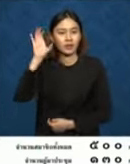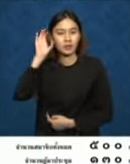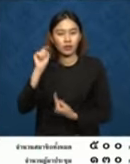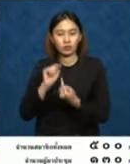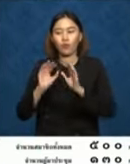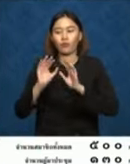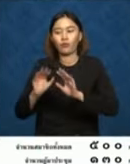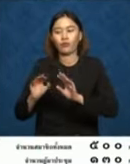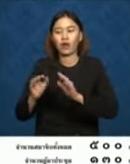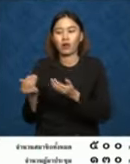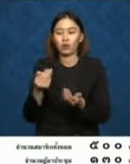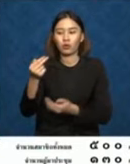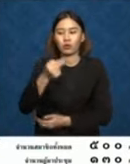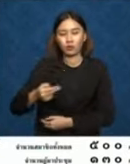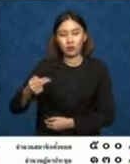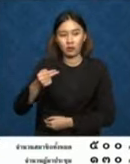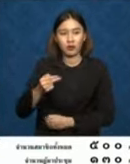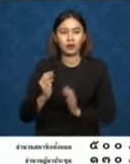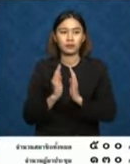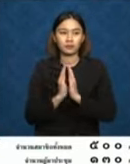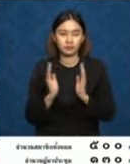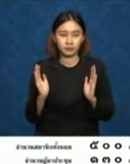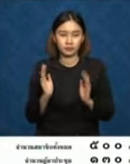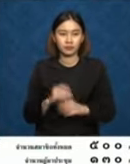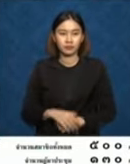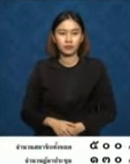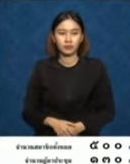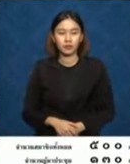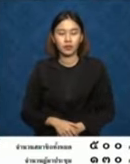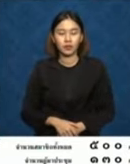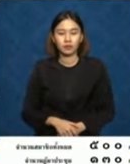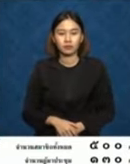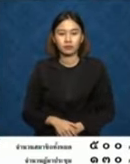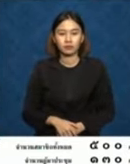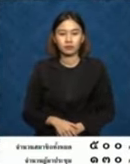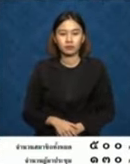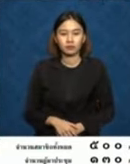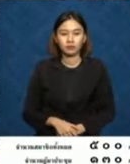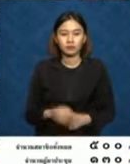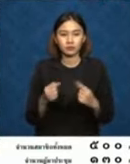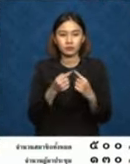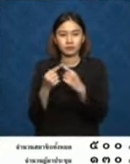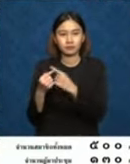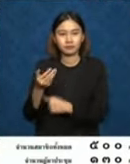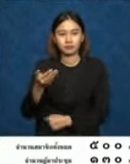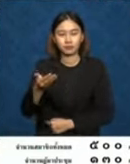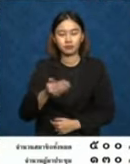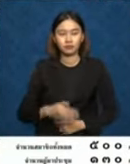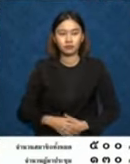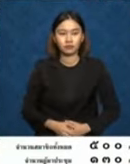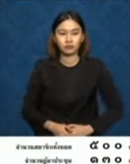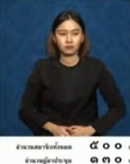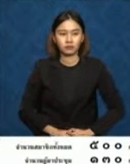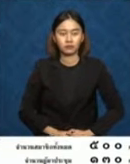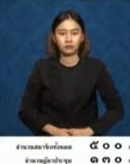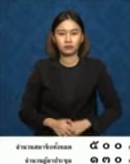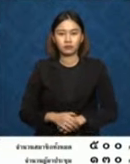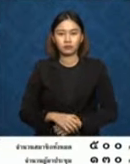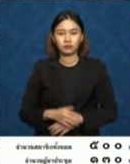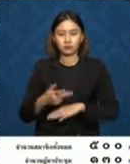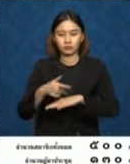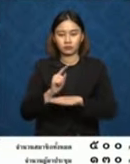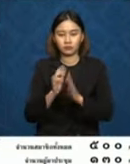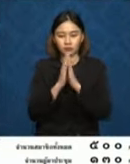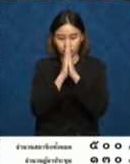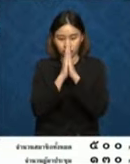ากลูกหลานไว้อย่างที่ควรจะเป็นค่ะขอบพระคุณค่ะ ขอบคุณครับเชิญท่านกันพงศ์ประยุรศักดิ์ครับ ครับเรียนท่านประธาน